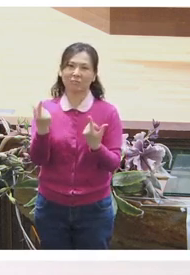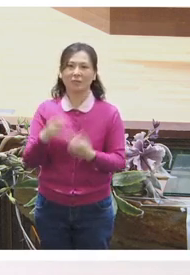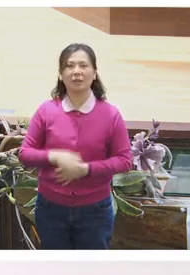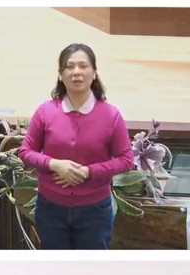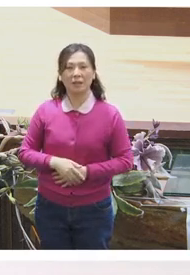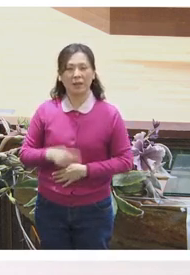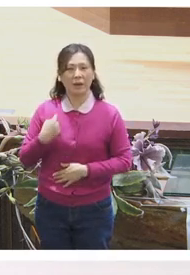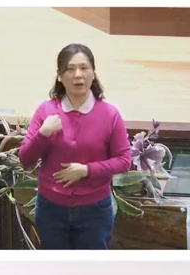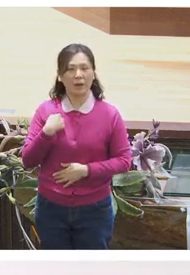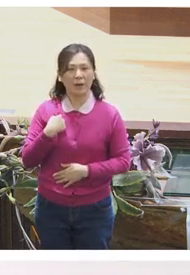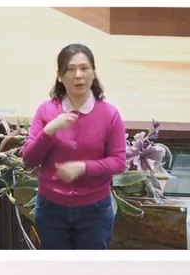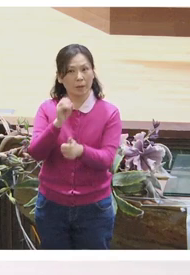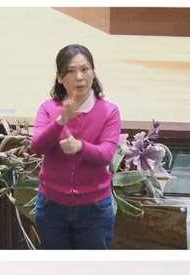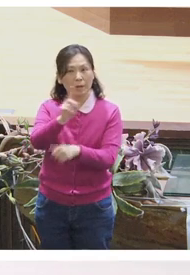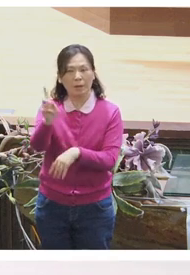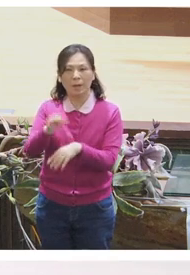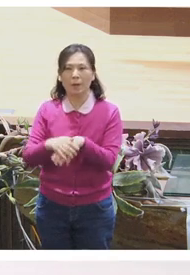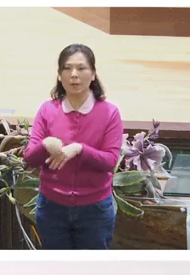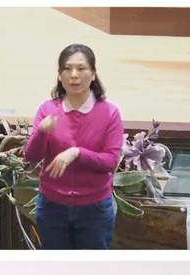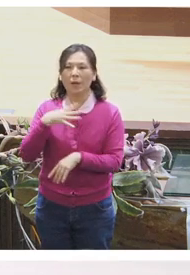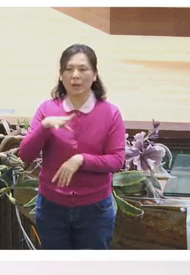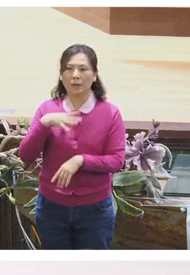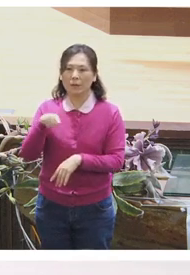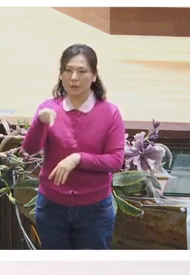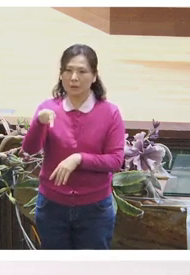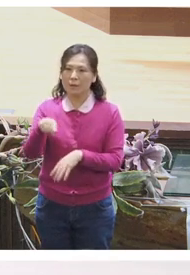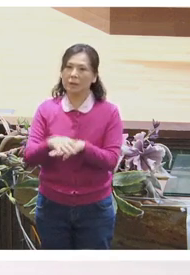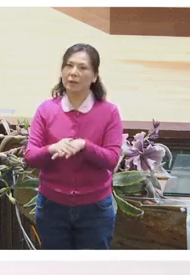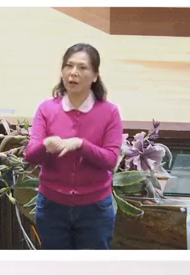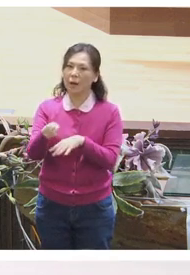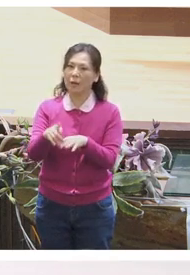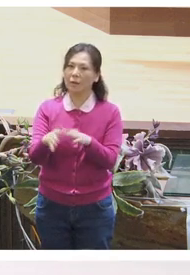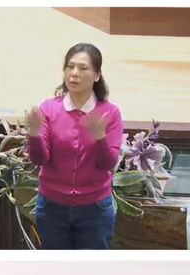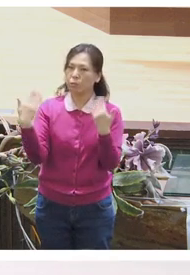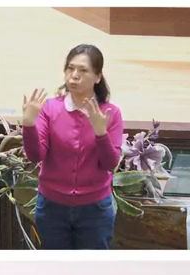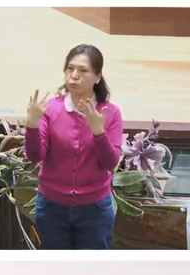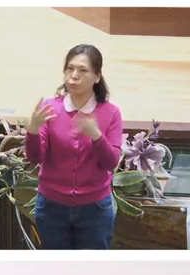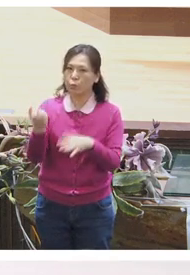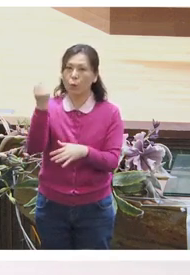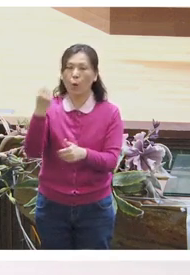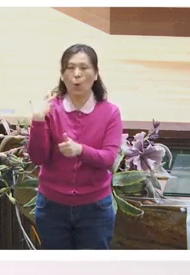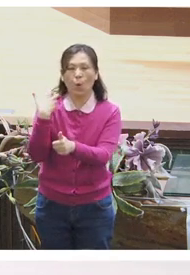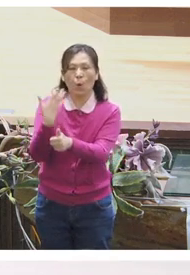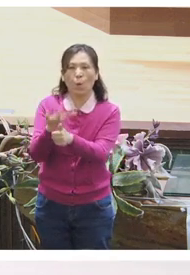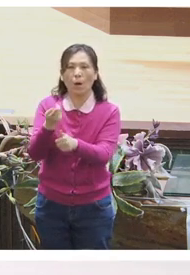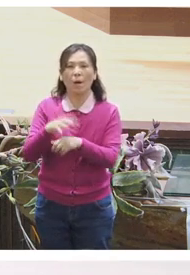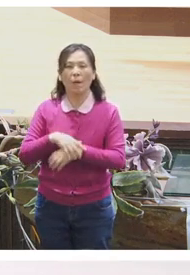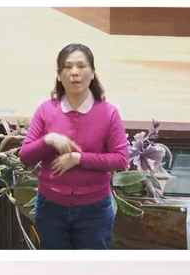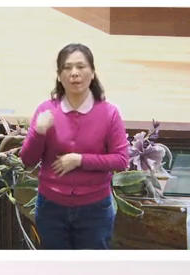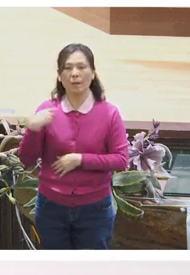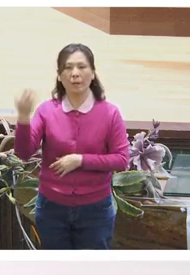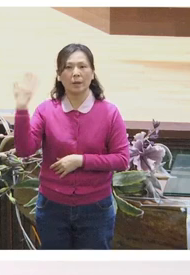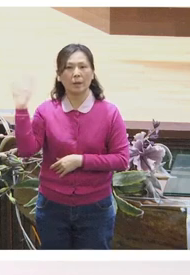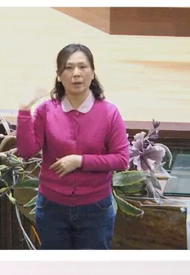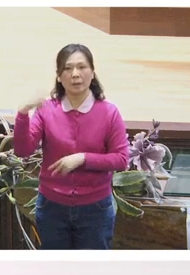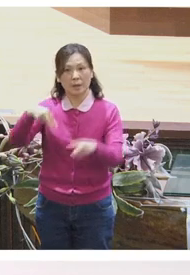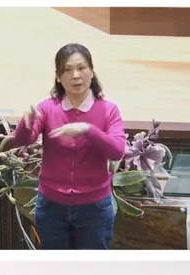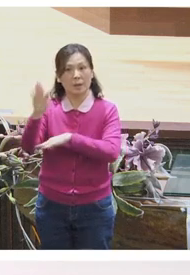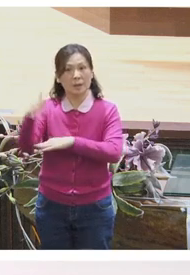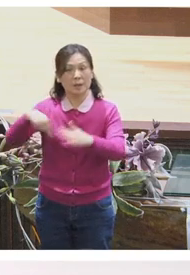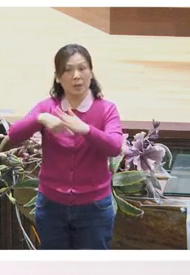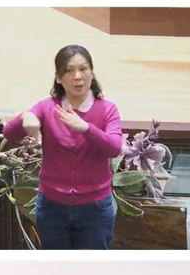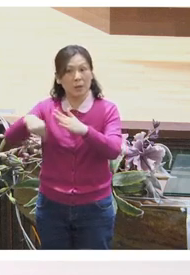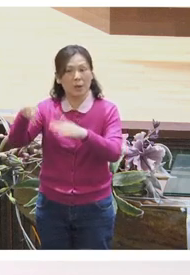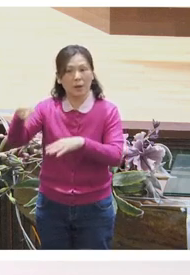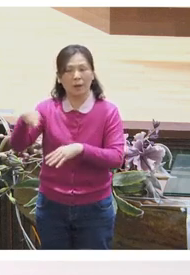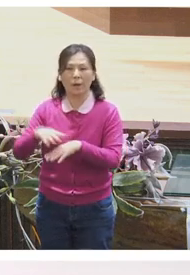说要很清楚它的那个溯源、啊、我们之前在做e-trunk， 就是在行政院院本部，那我